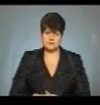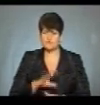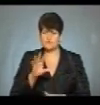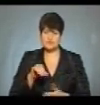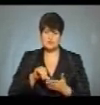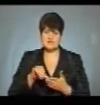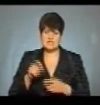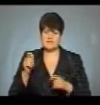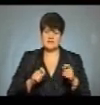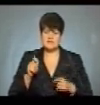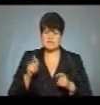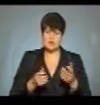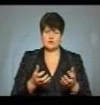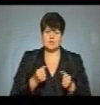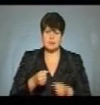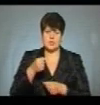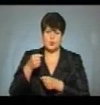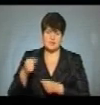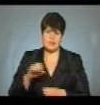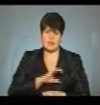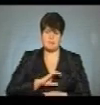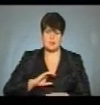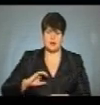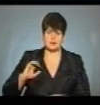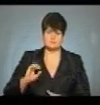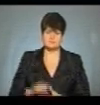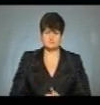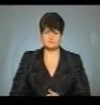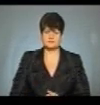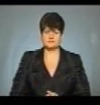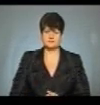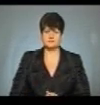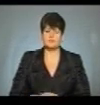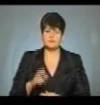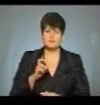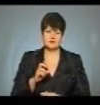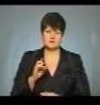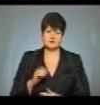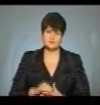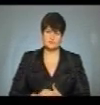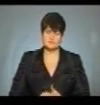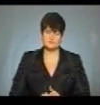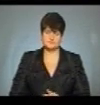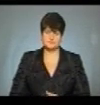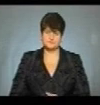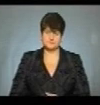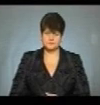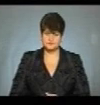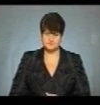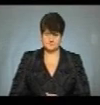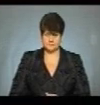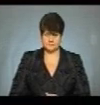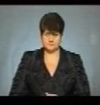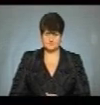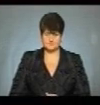учасники фестивалю чемпіонів отримали кубки та медалі. Богдан Буденчук, Марта Журавель. Новини на Суспільному.